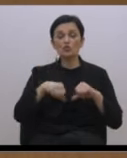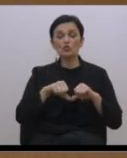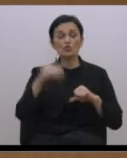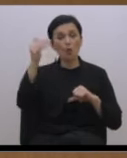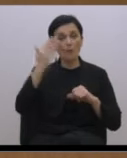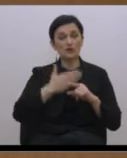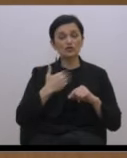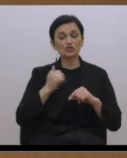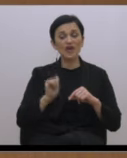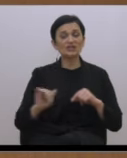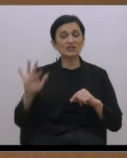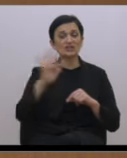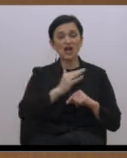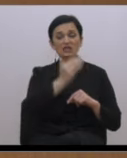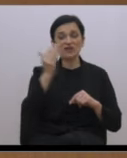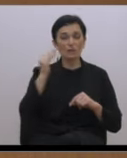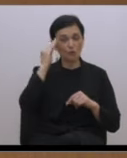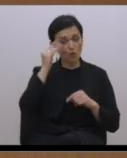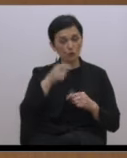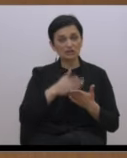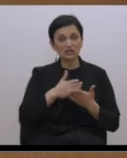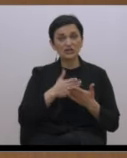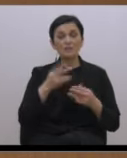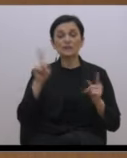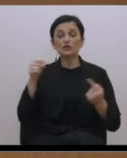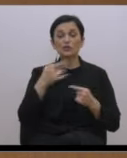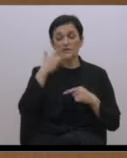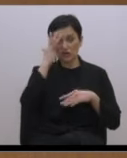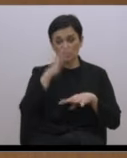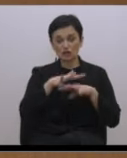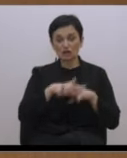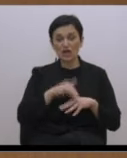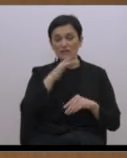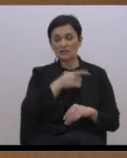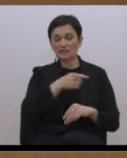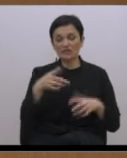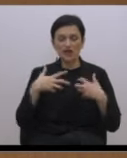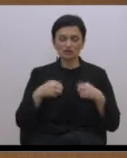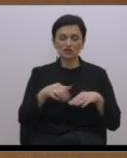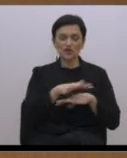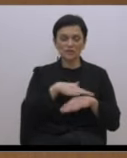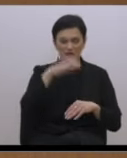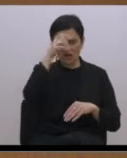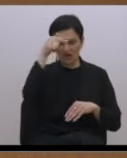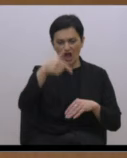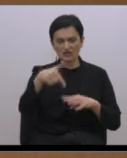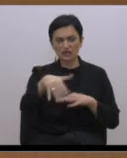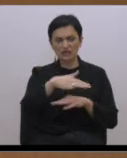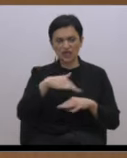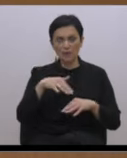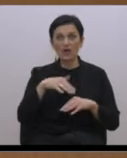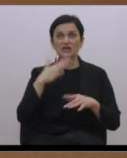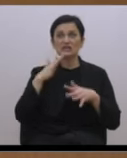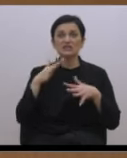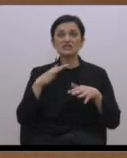ჩვენი დასავლელი პარტნიორების პოზიცია. შესაბამისად, შეერთებულ შტატებს ამ წრების მანძილზე, ჯანდაცვის სექტორში, განათლების სექტორში,